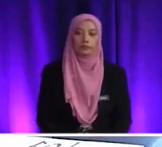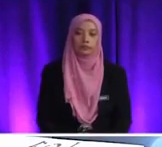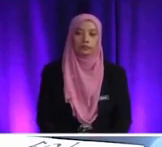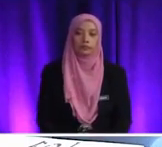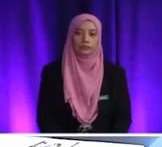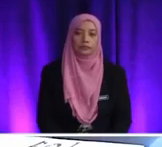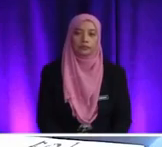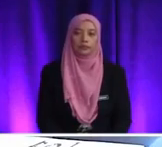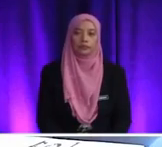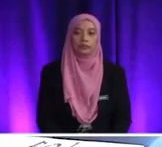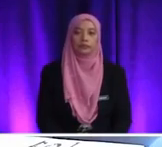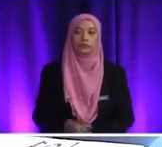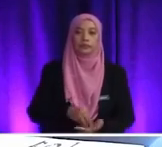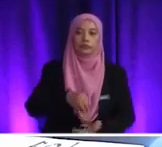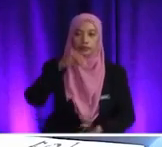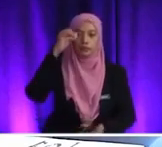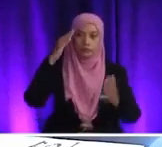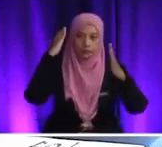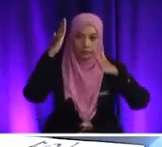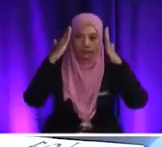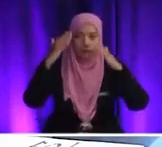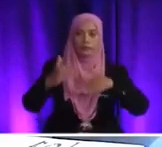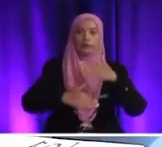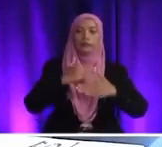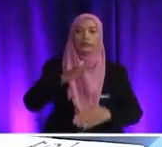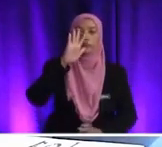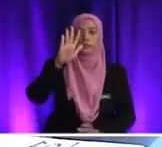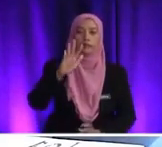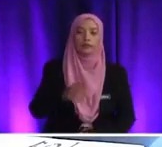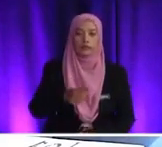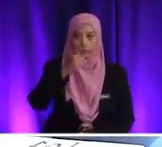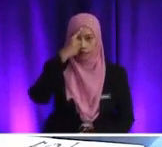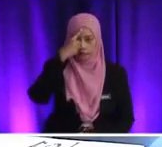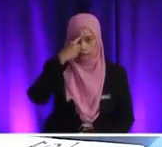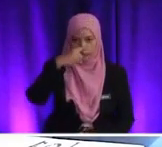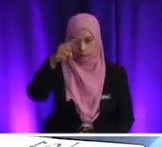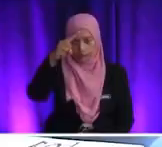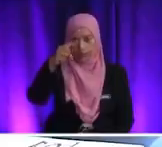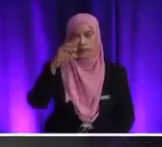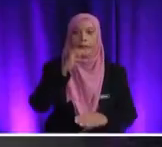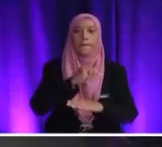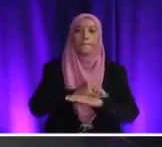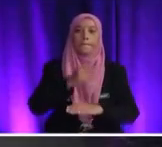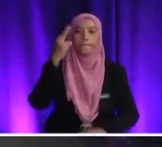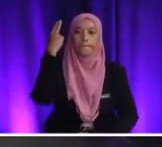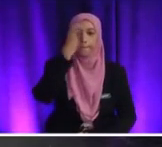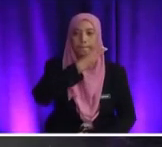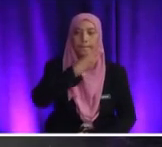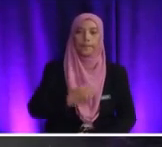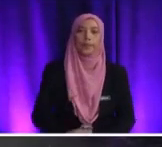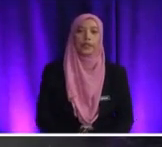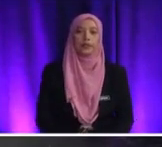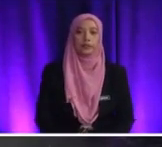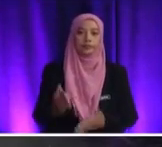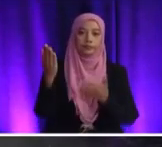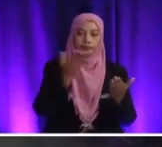Pahang kita belajar tentang bahasa Melayu tingkatan 5 demi masa ada Pajero nah silakan didesain yeah